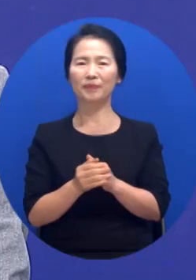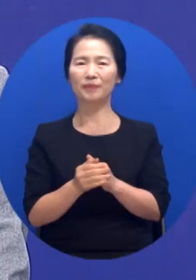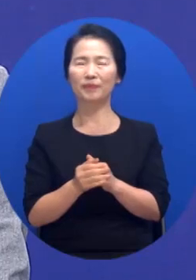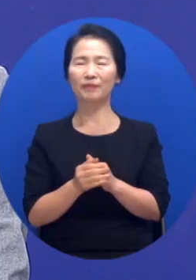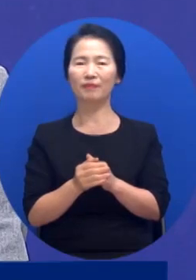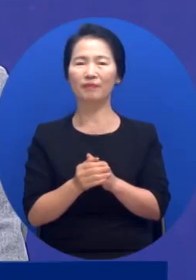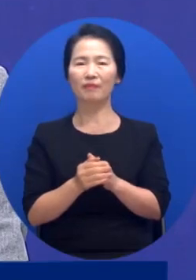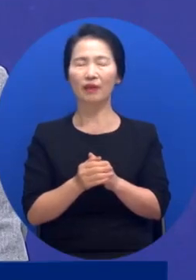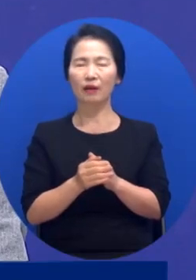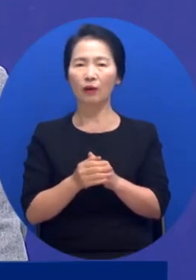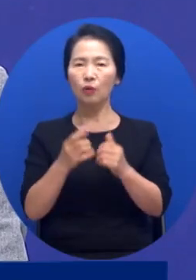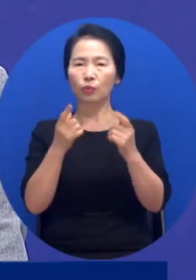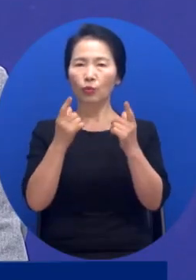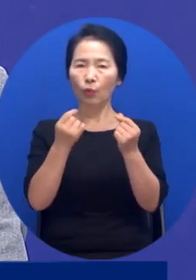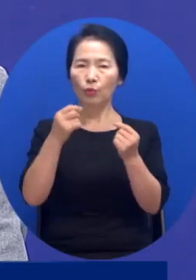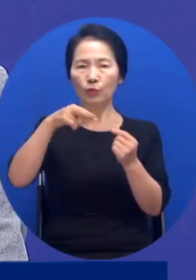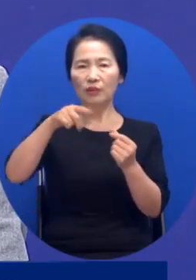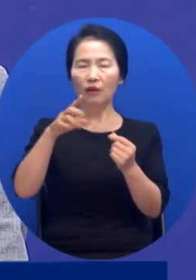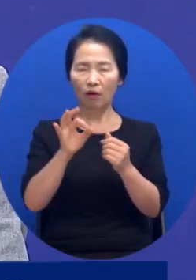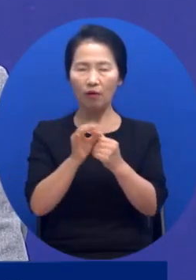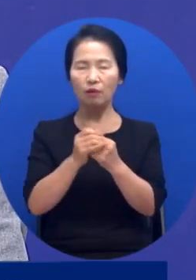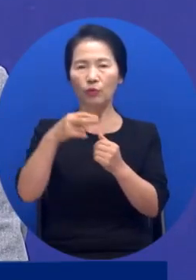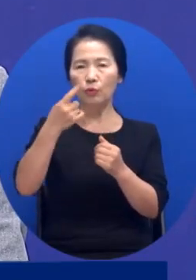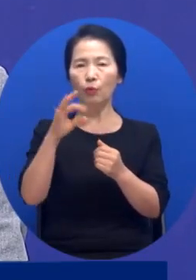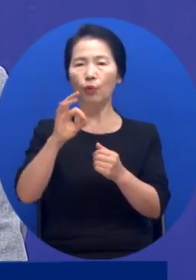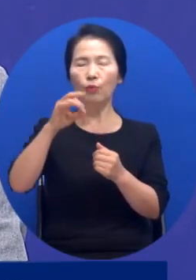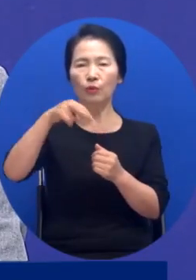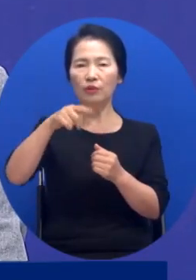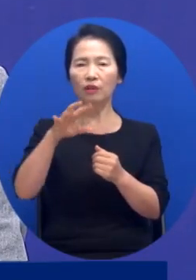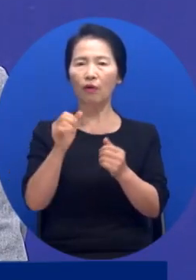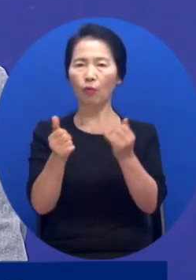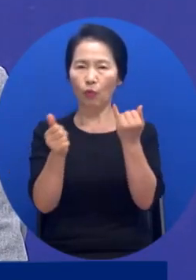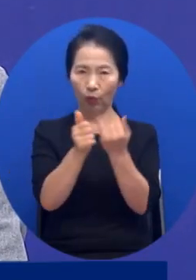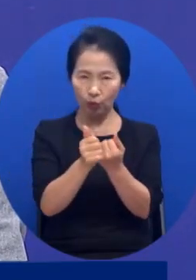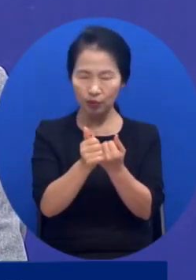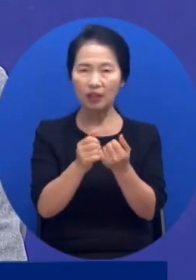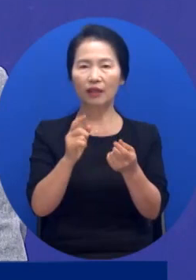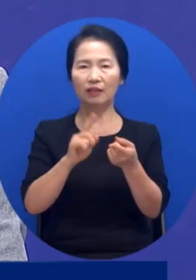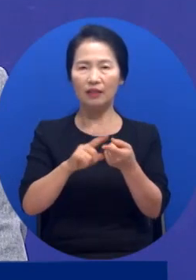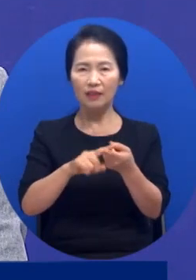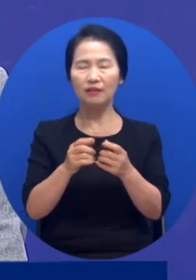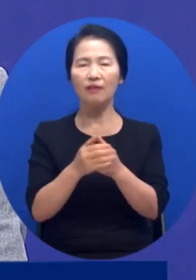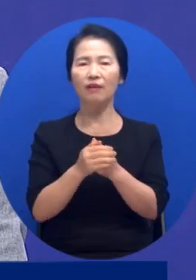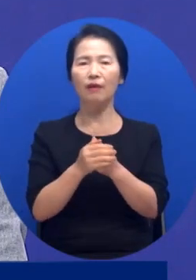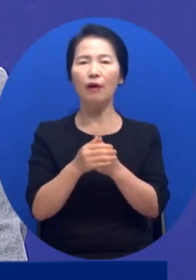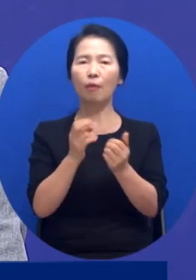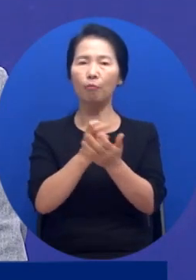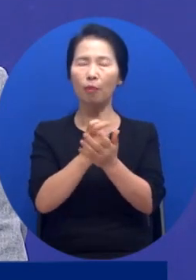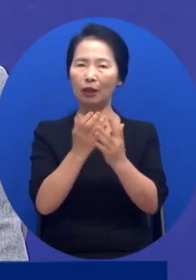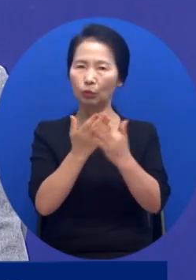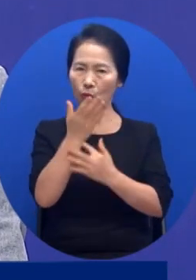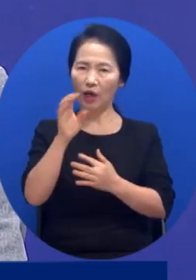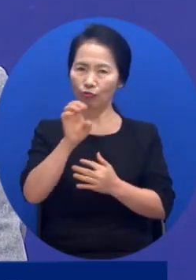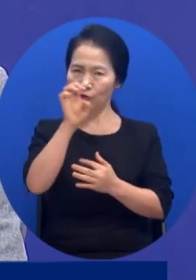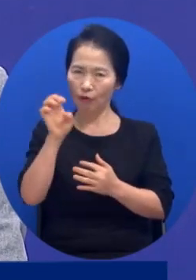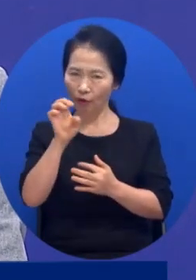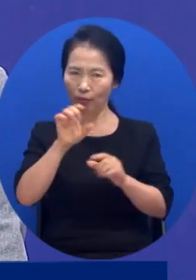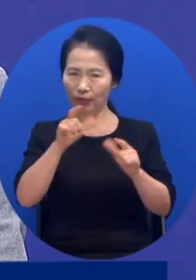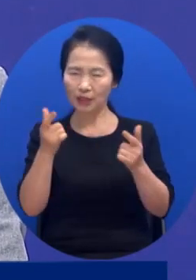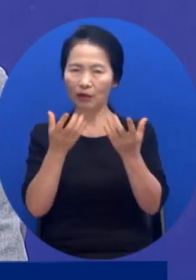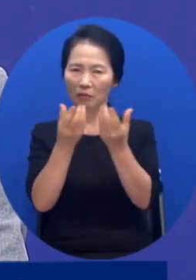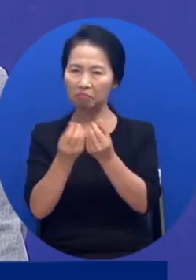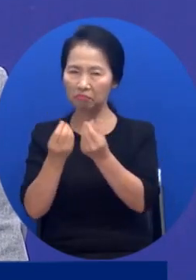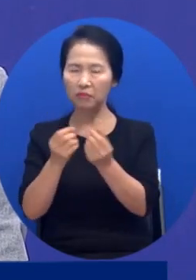동성 혼의 합법화를 주장하는 근거로 선진국의 법안 통과 사례를 드는 경우가 많습니다 법안이